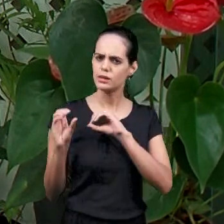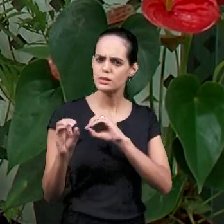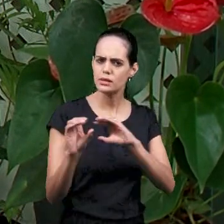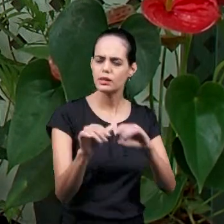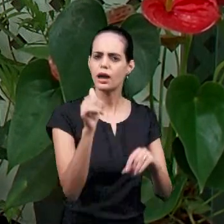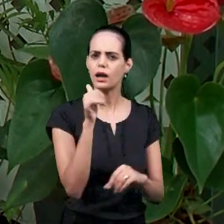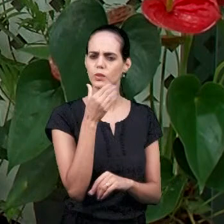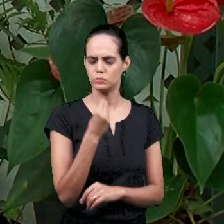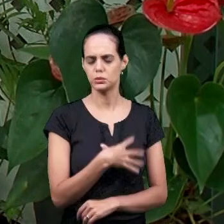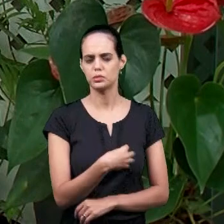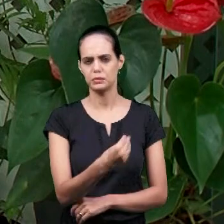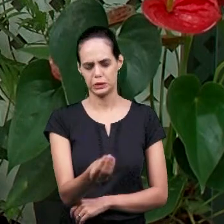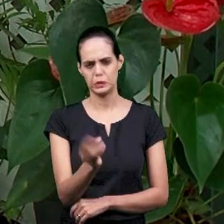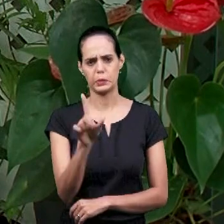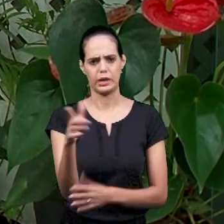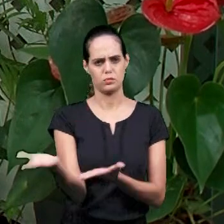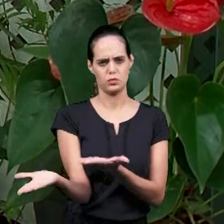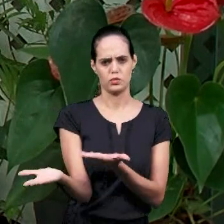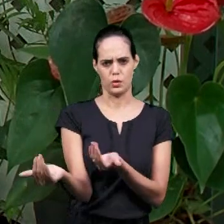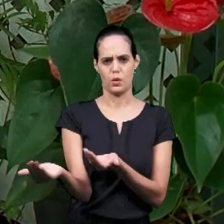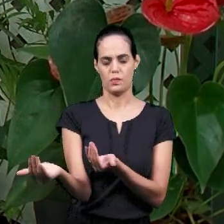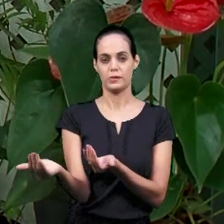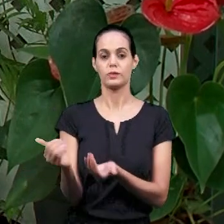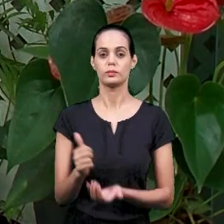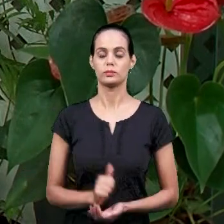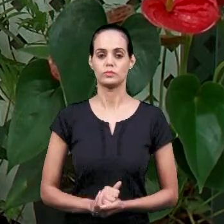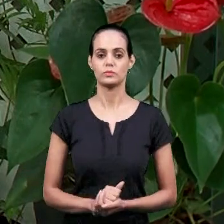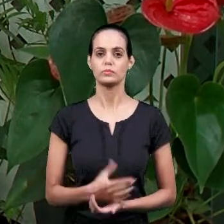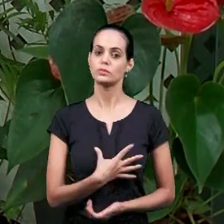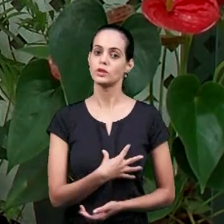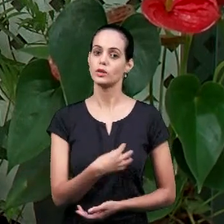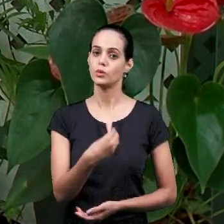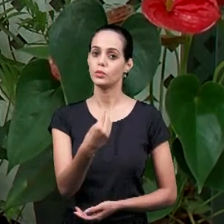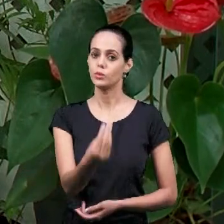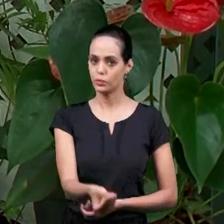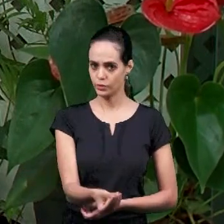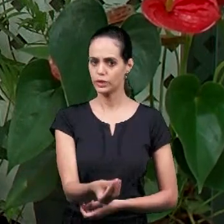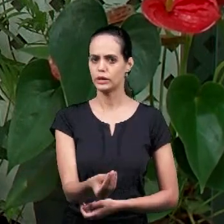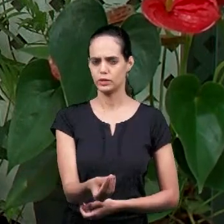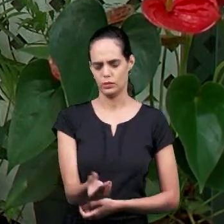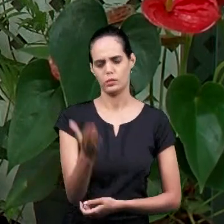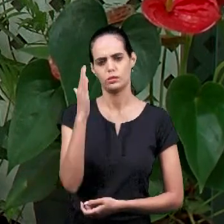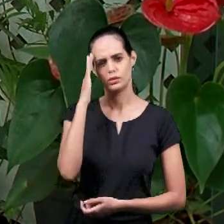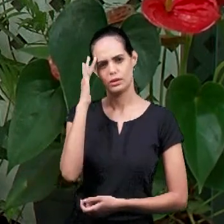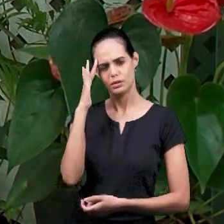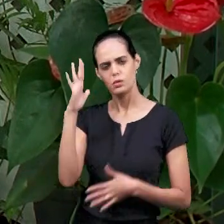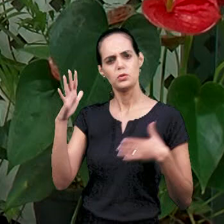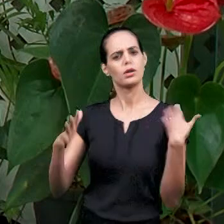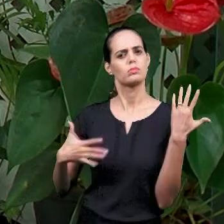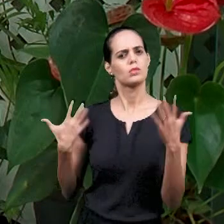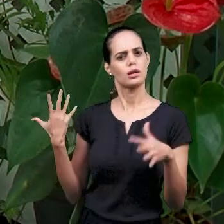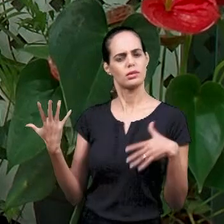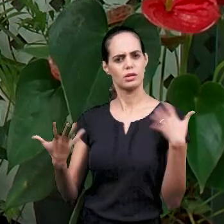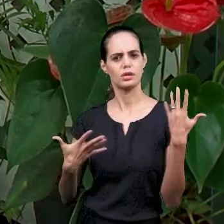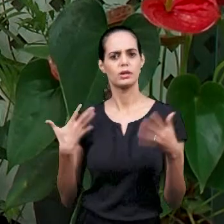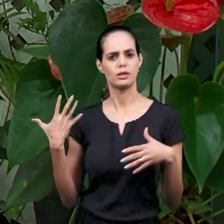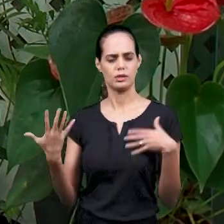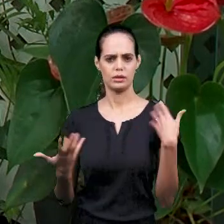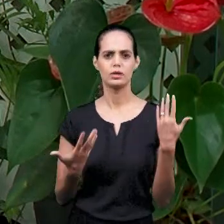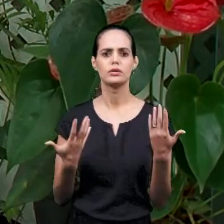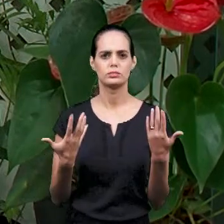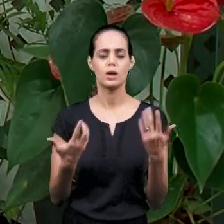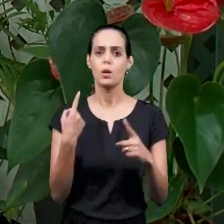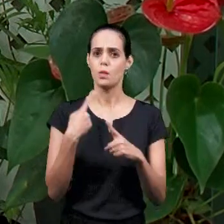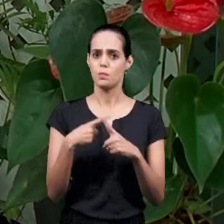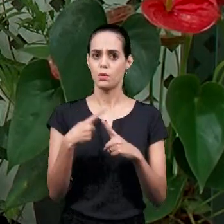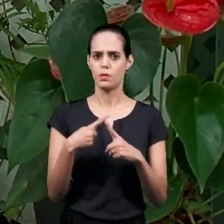Elle enseigne l'œuvre à son fils, c'est un jeune homme. Il a reçu, dit le texte, il était rempli de